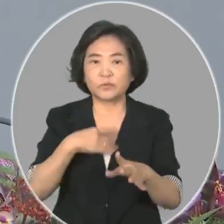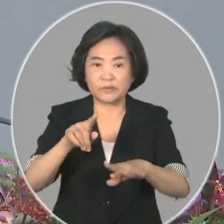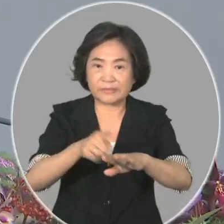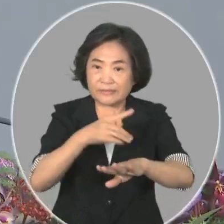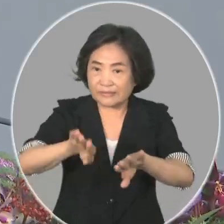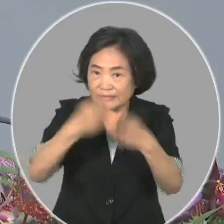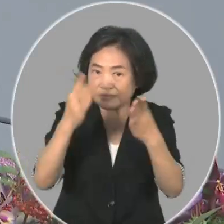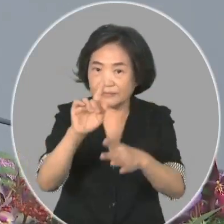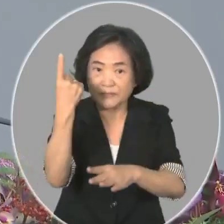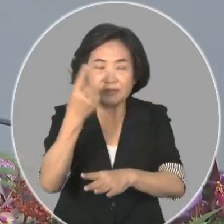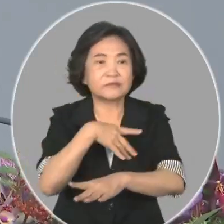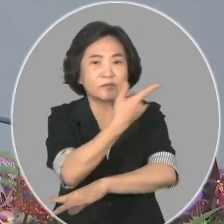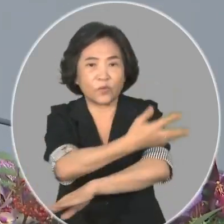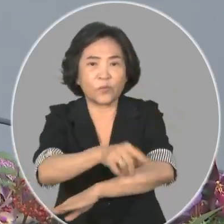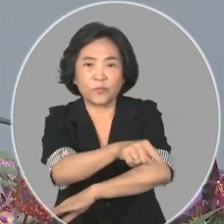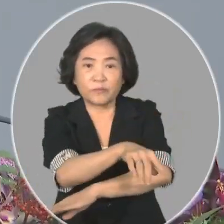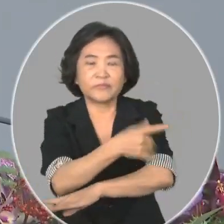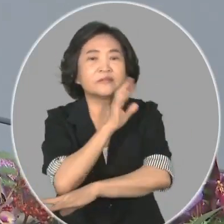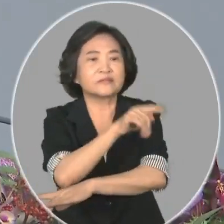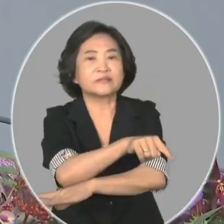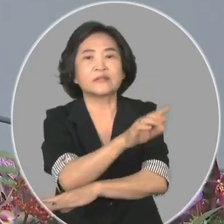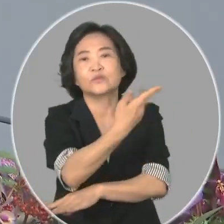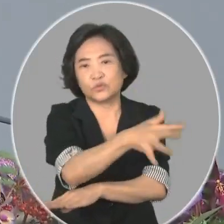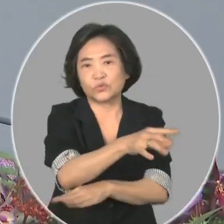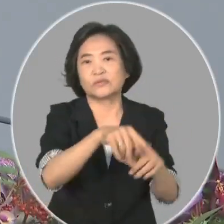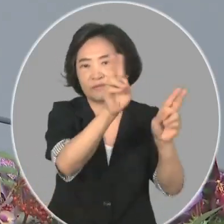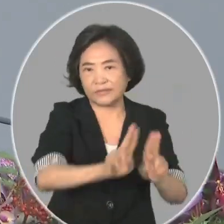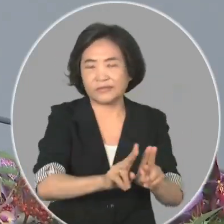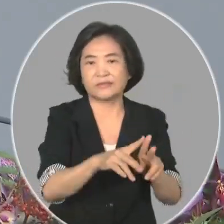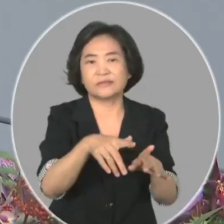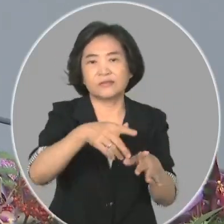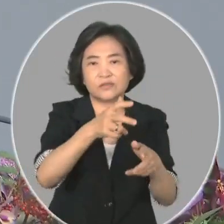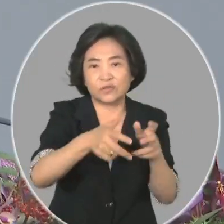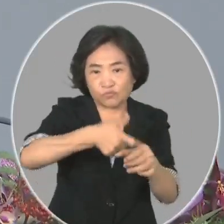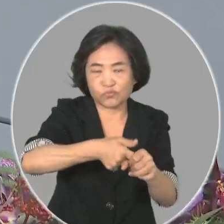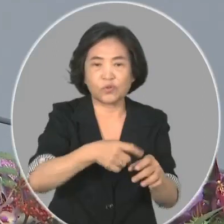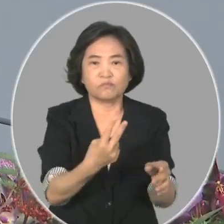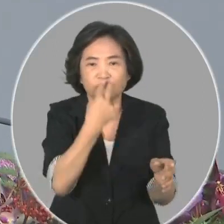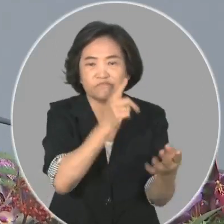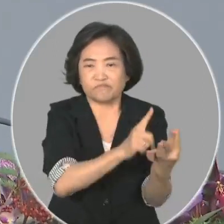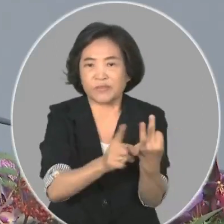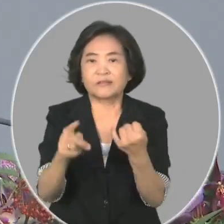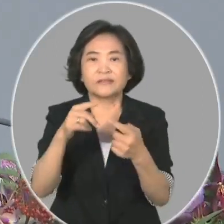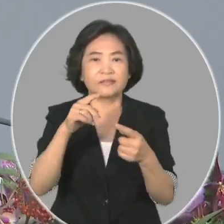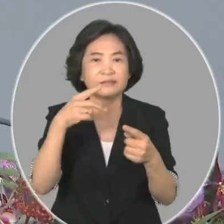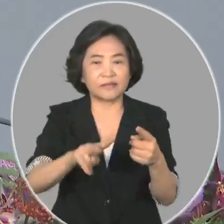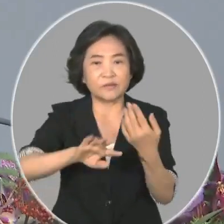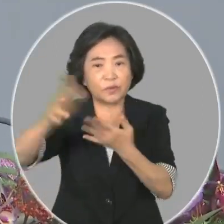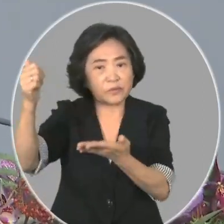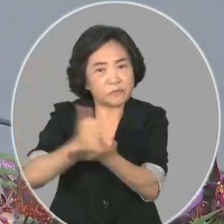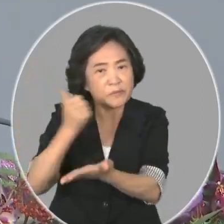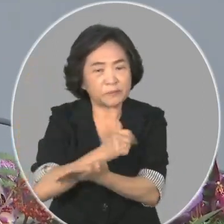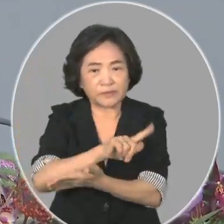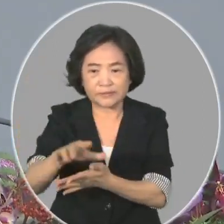理稳定水、电、油、气以及大宗物资和关键原物料的